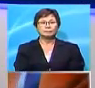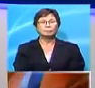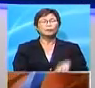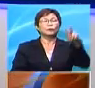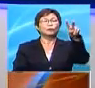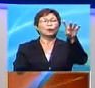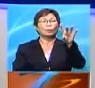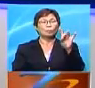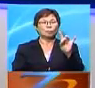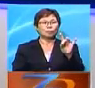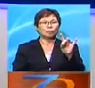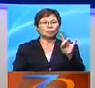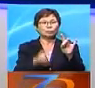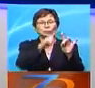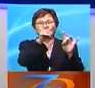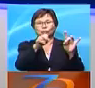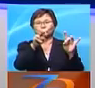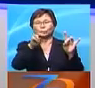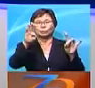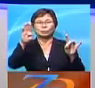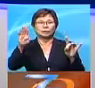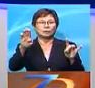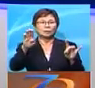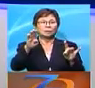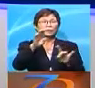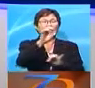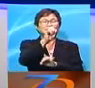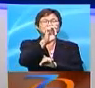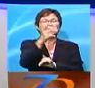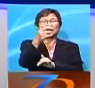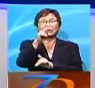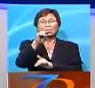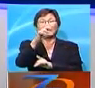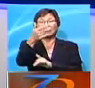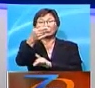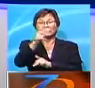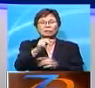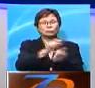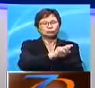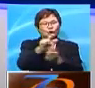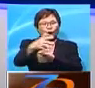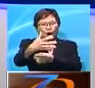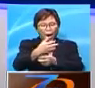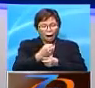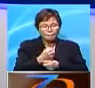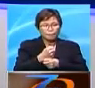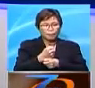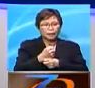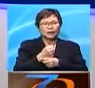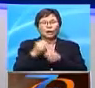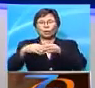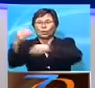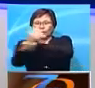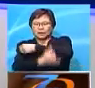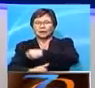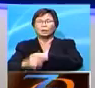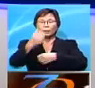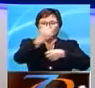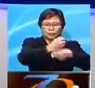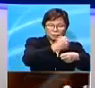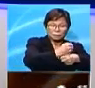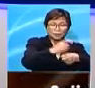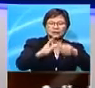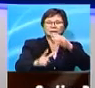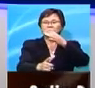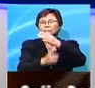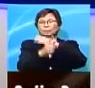28 nelayan Zon B di sekinchan Selangor diberi kelulusan untuk mengambil pekerja asing bekerja di board mereka timbalan Perdana Menteri